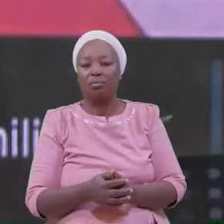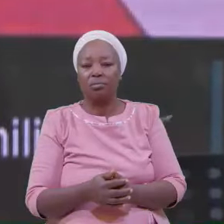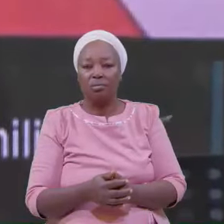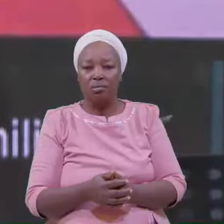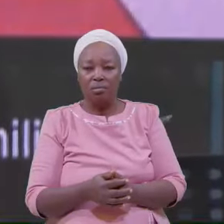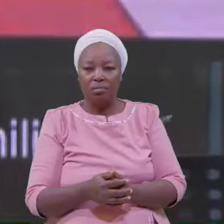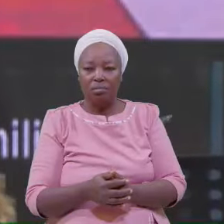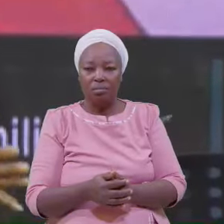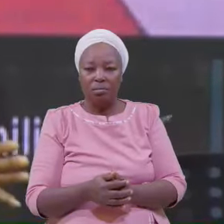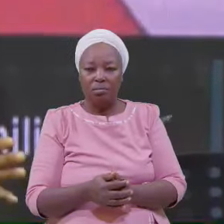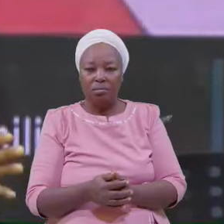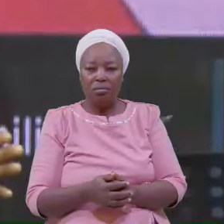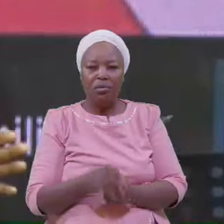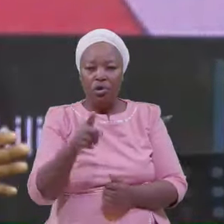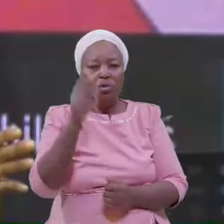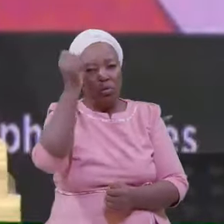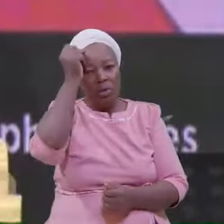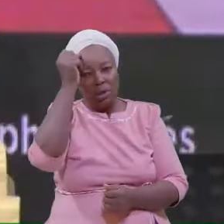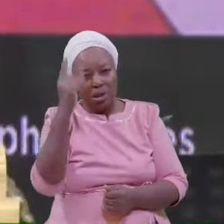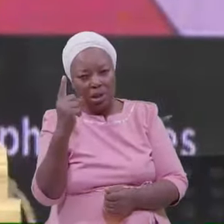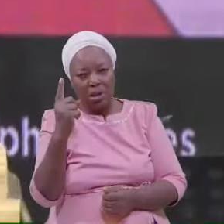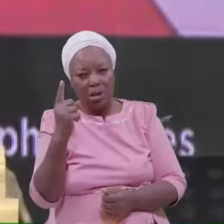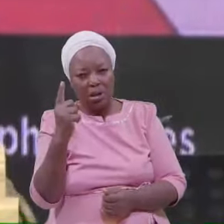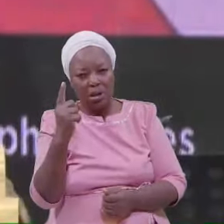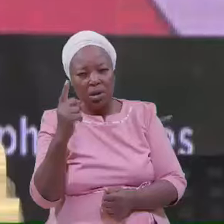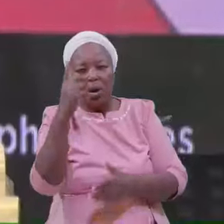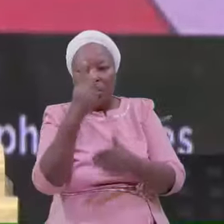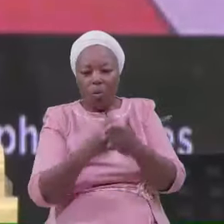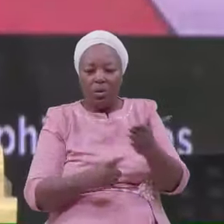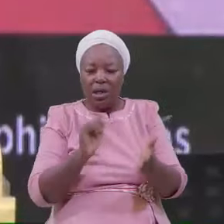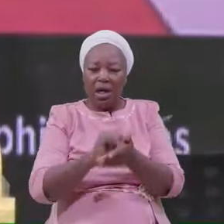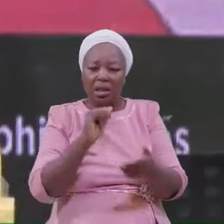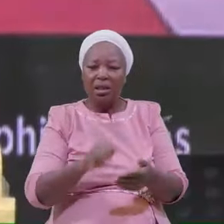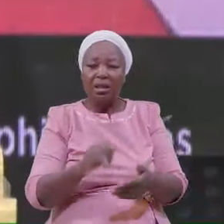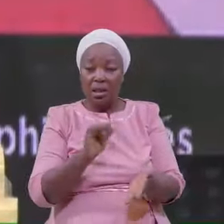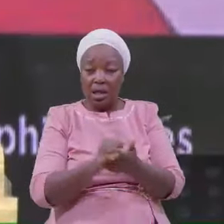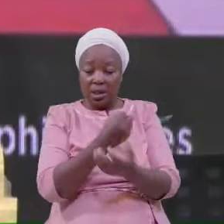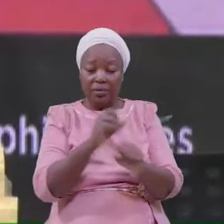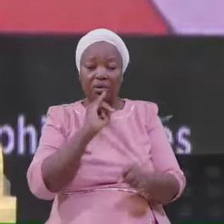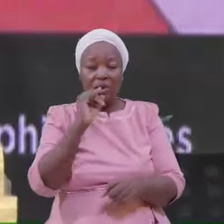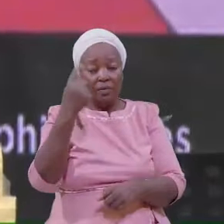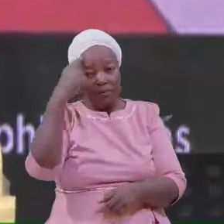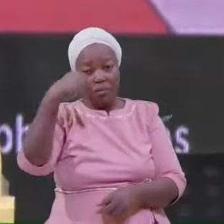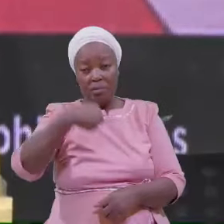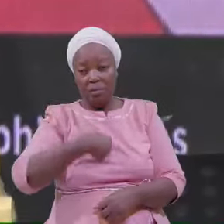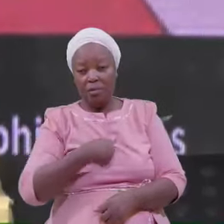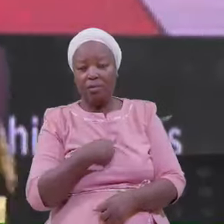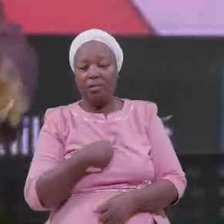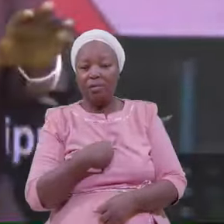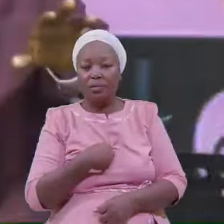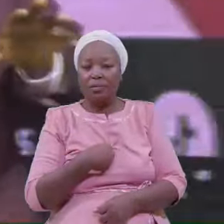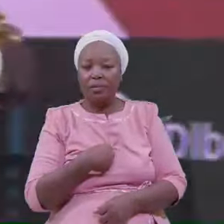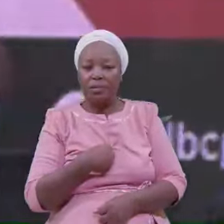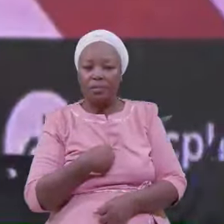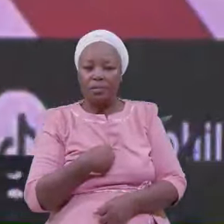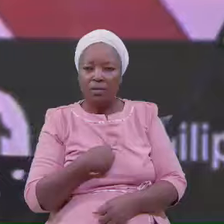rito. You perceive, this salvation is for me. At sabihin mo, ang kaligtasang ito ay para sa akin,